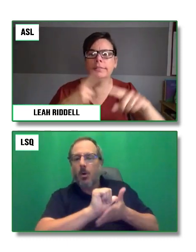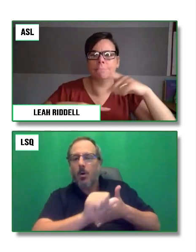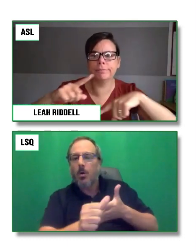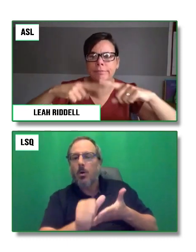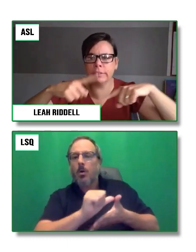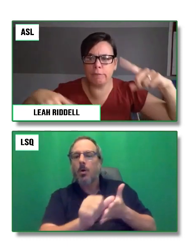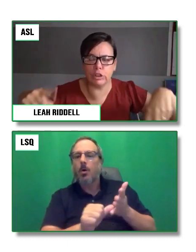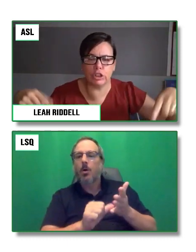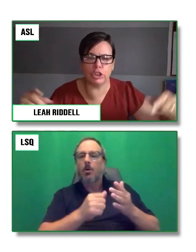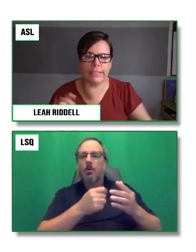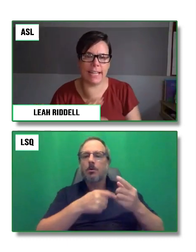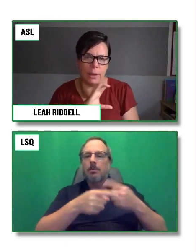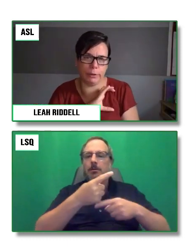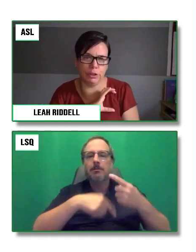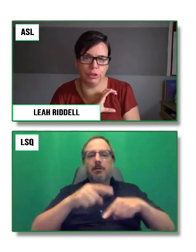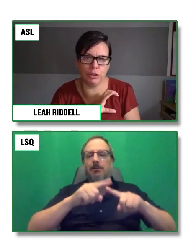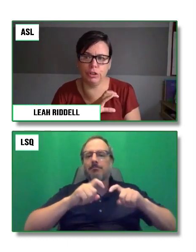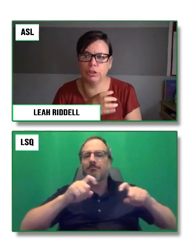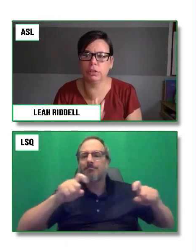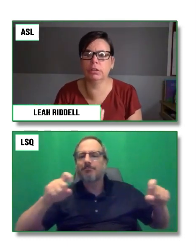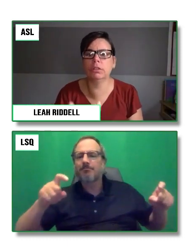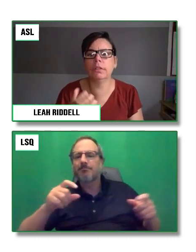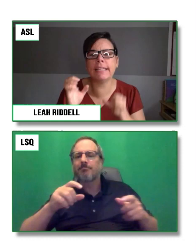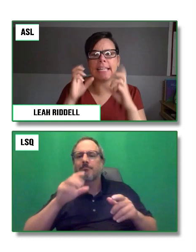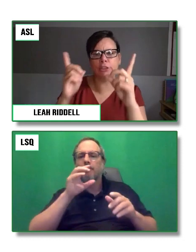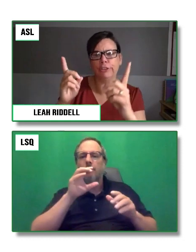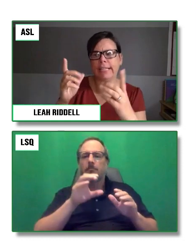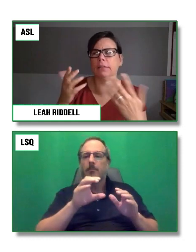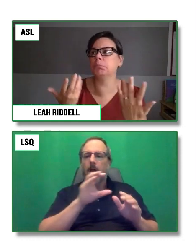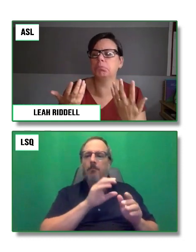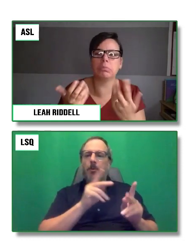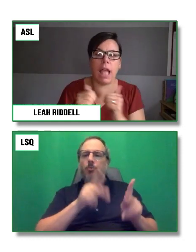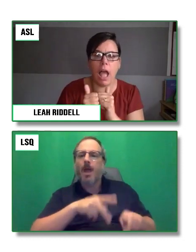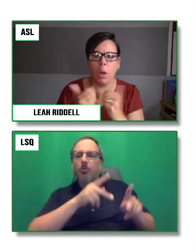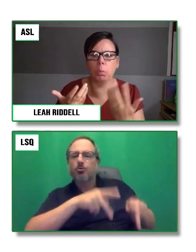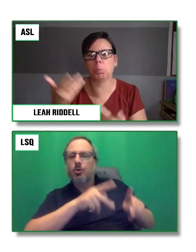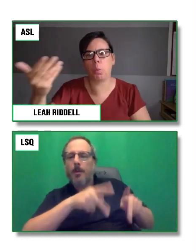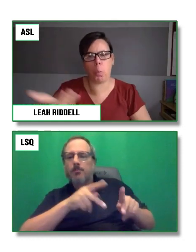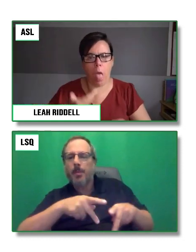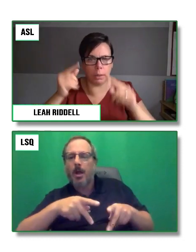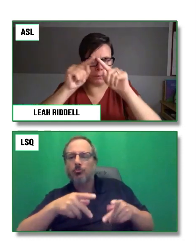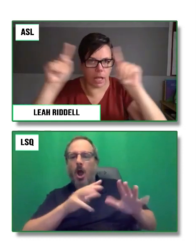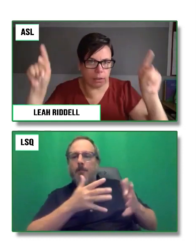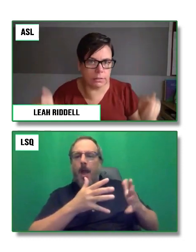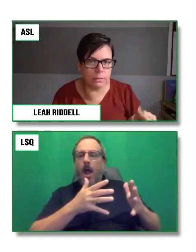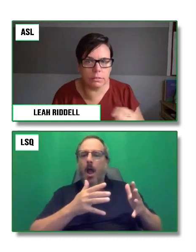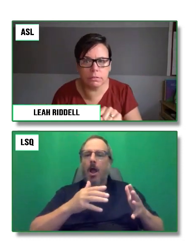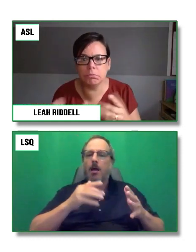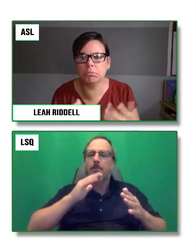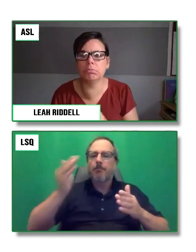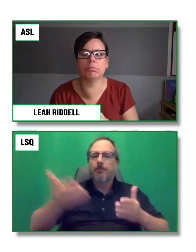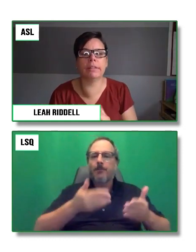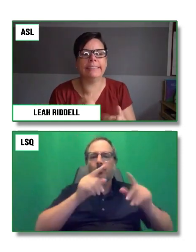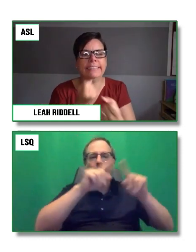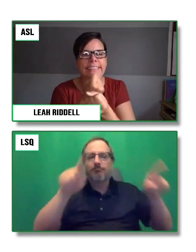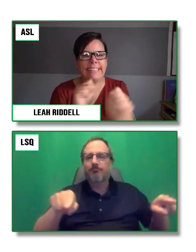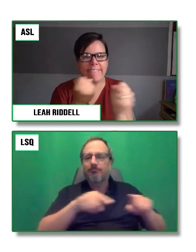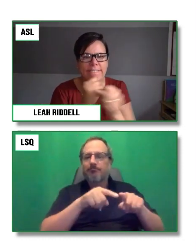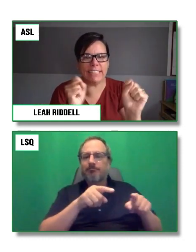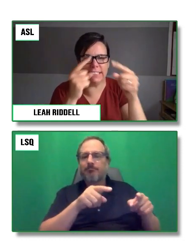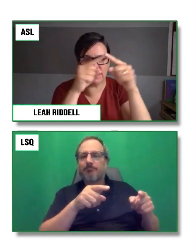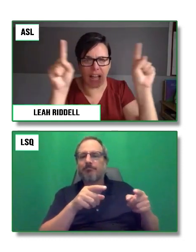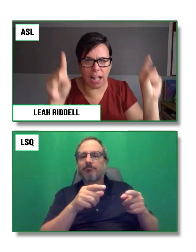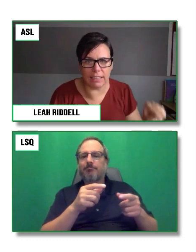ces sens. Le son, le toucher et la vision, je donne des aperçus